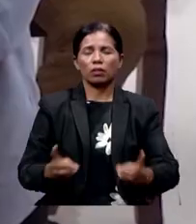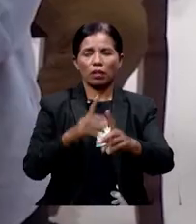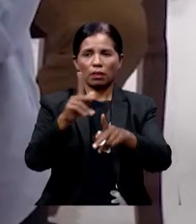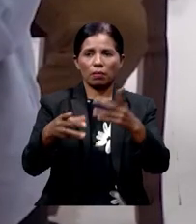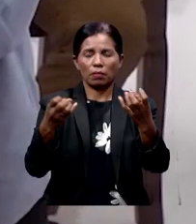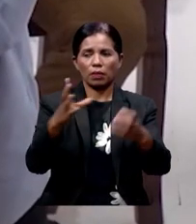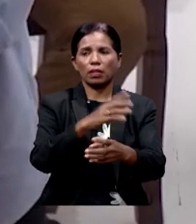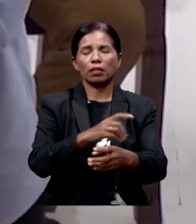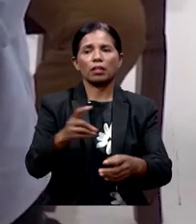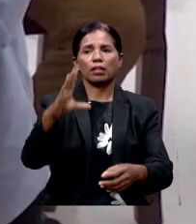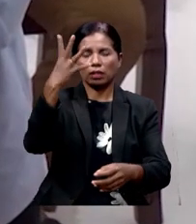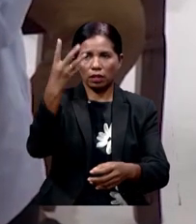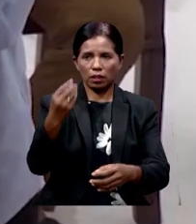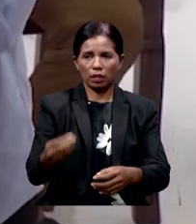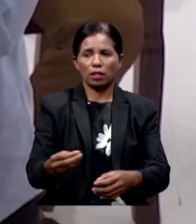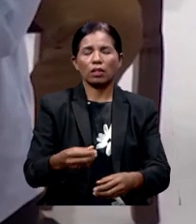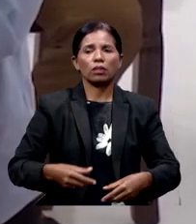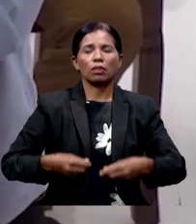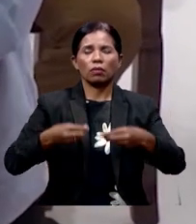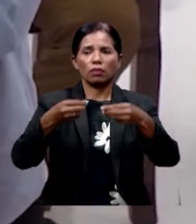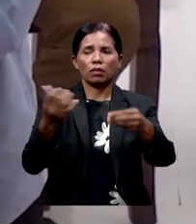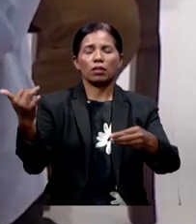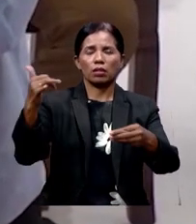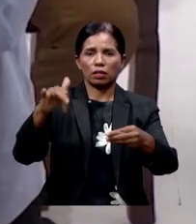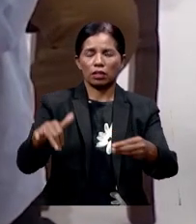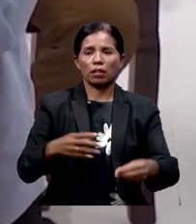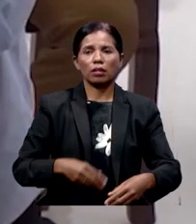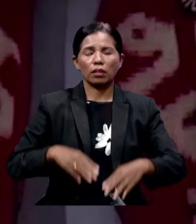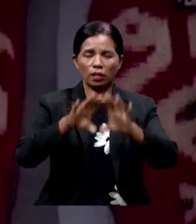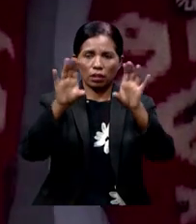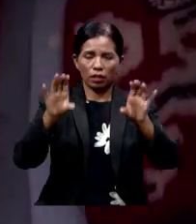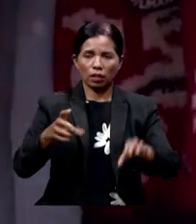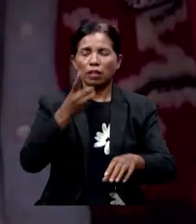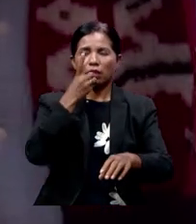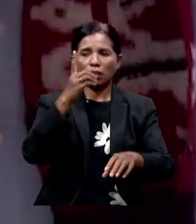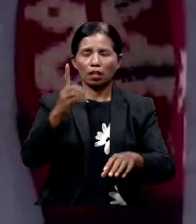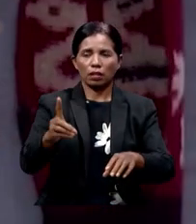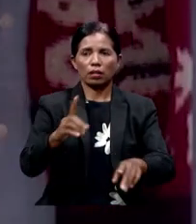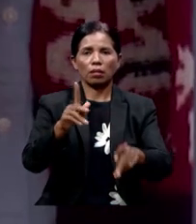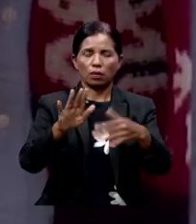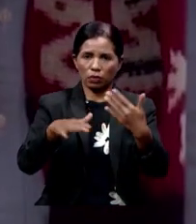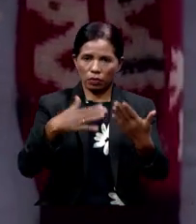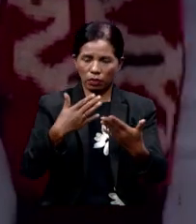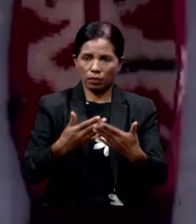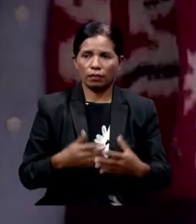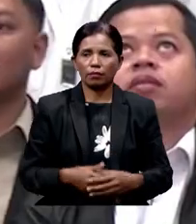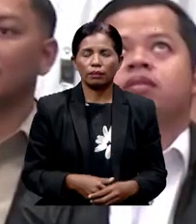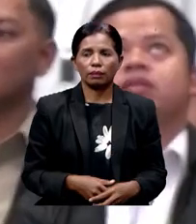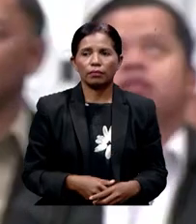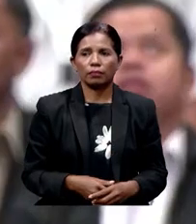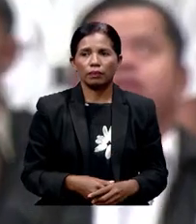barihun iha kapital Jakarta ho di entrega sirania kredensial no deklara ba funcionario elektoral sira. Kita sekarang